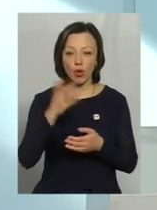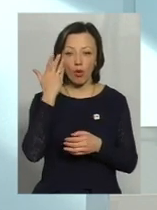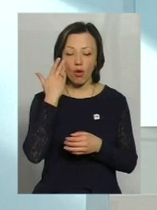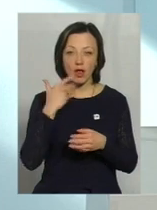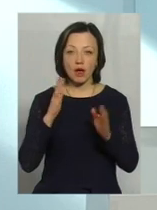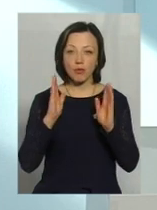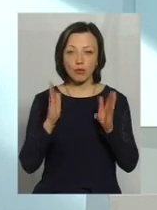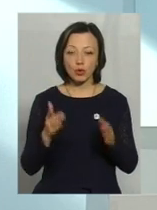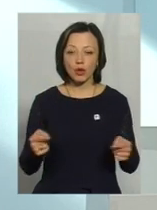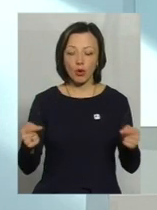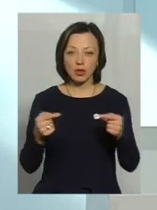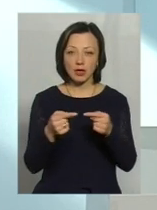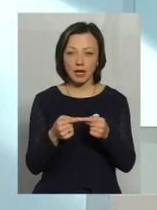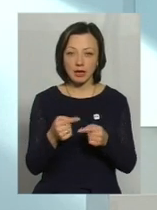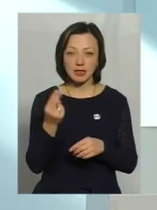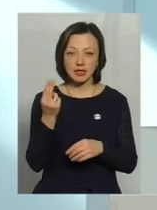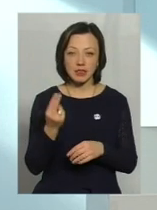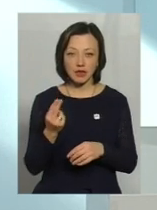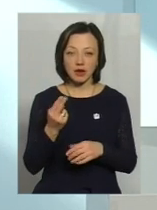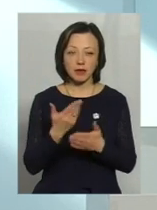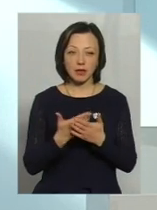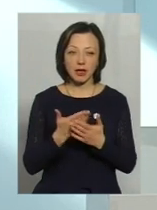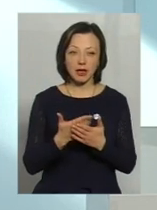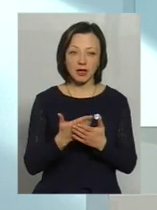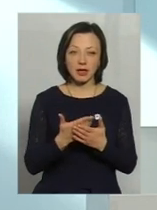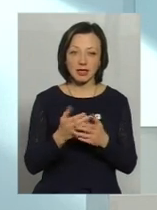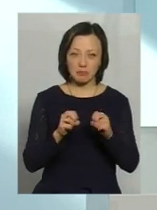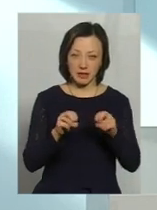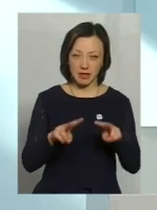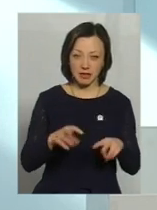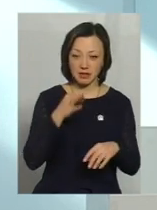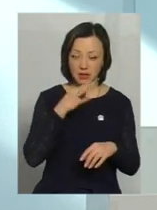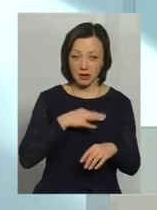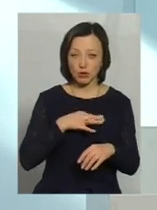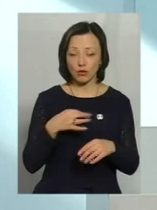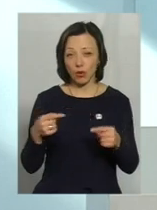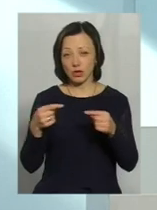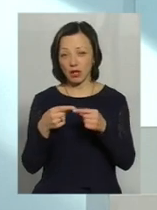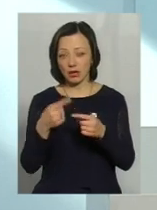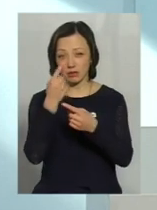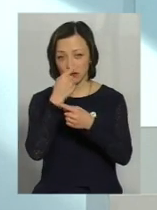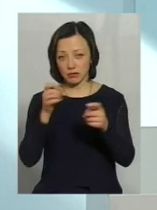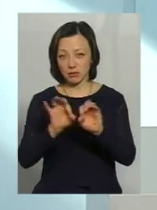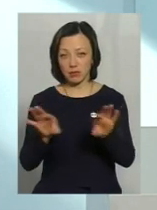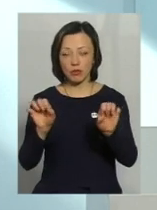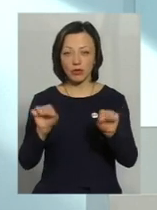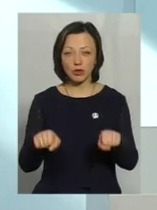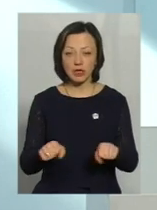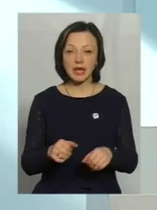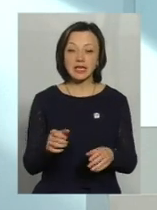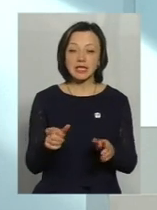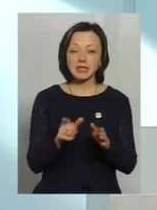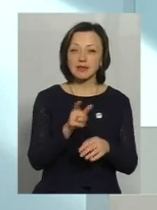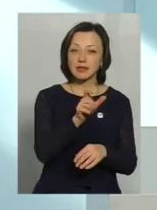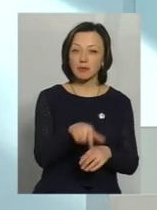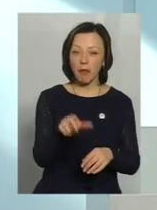буде конкретно визначена цифра інститутом чи фахівцями, тоді ми можемо конкретно про нього говорити. З